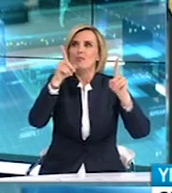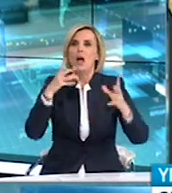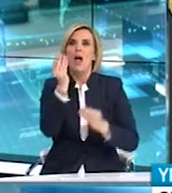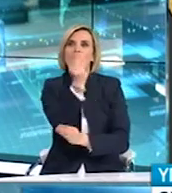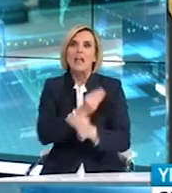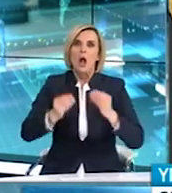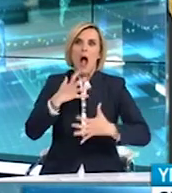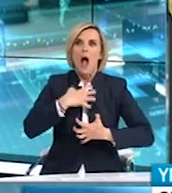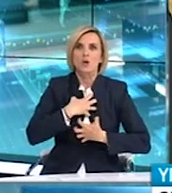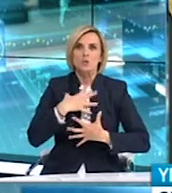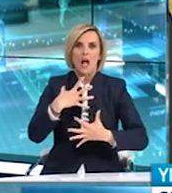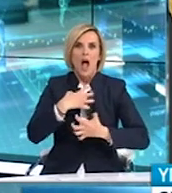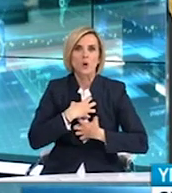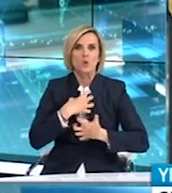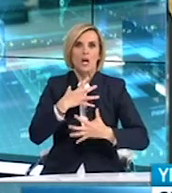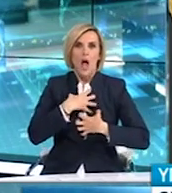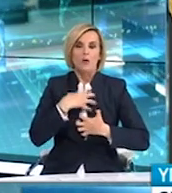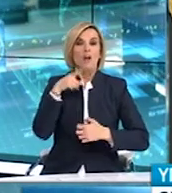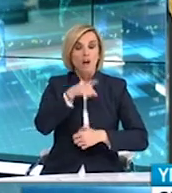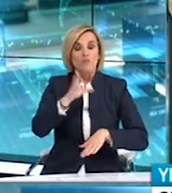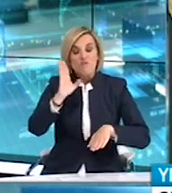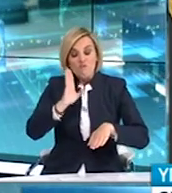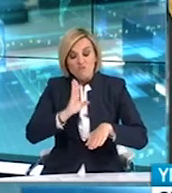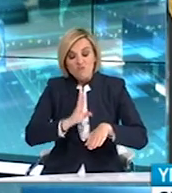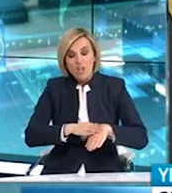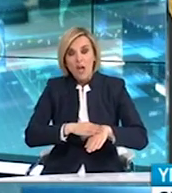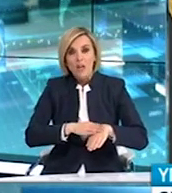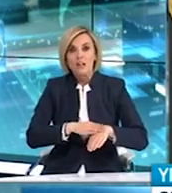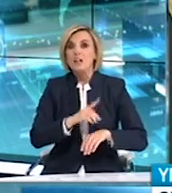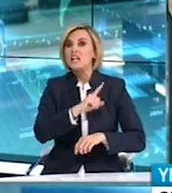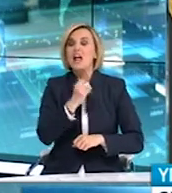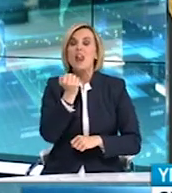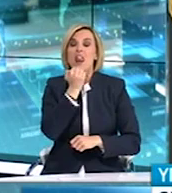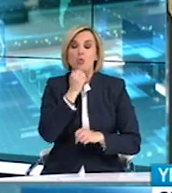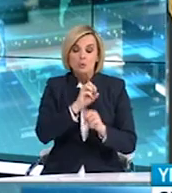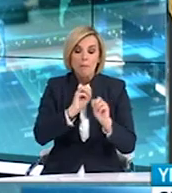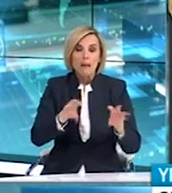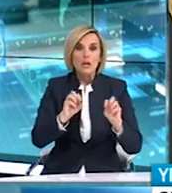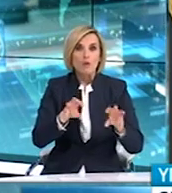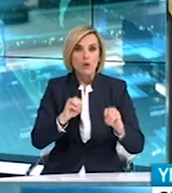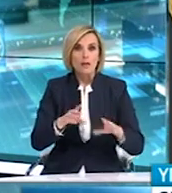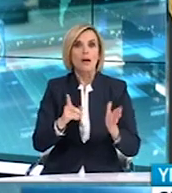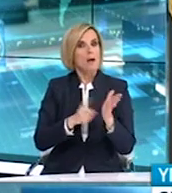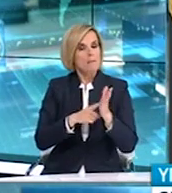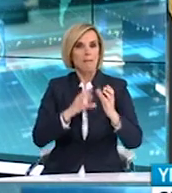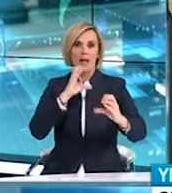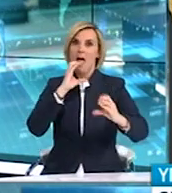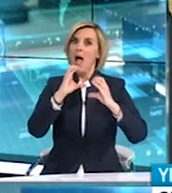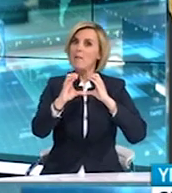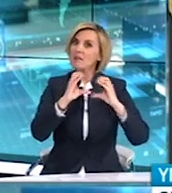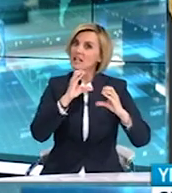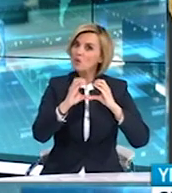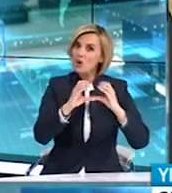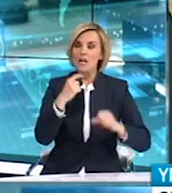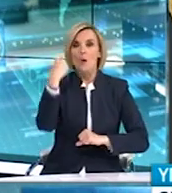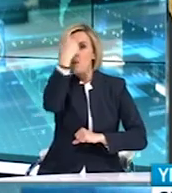και δυσφορίας και μπορεί να αποτελέσει και πηγή παραπληροφόρησης. Να διατηρήσουμε την επικοινωνία μας με τους σημαντικούς για